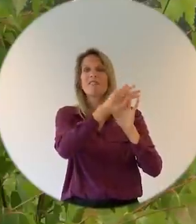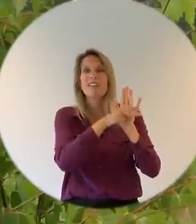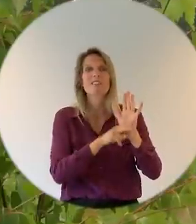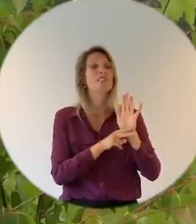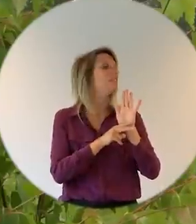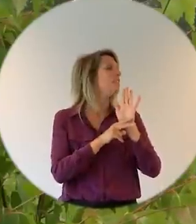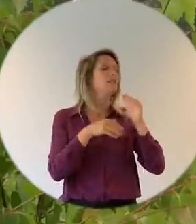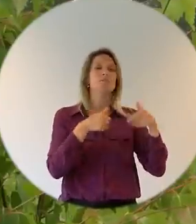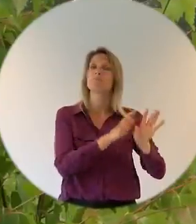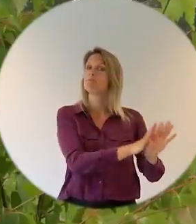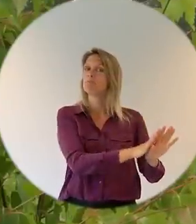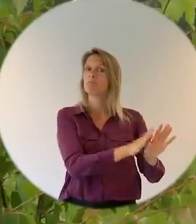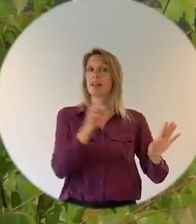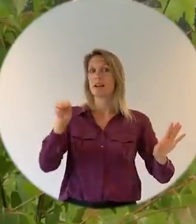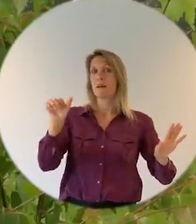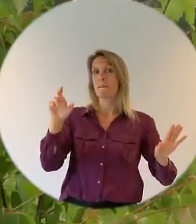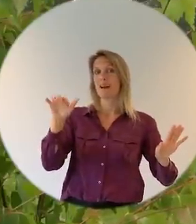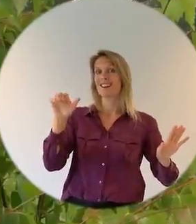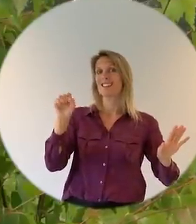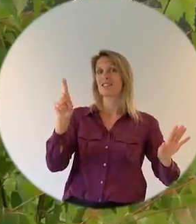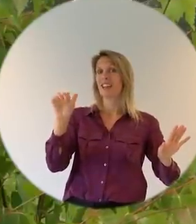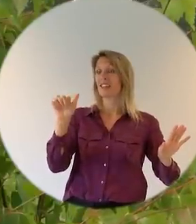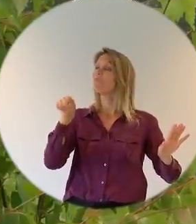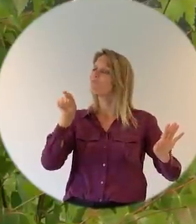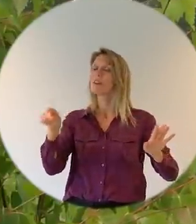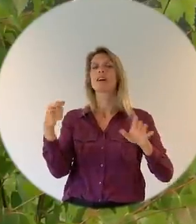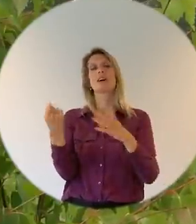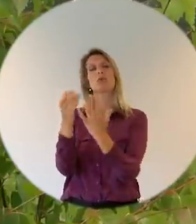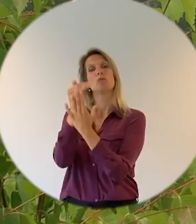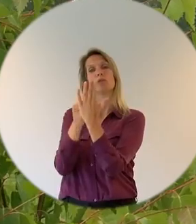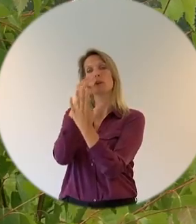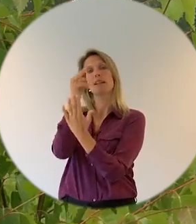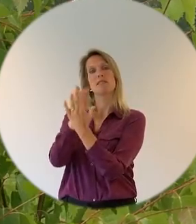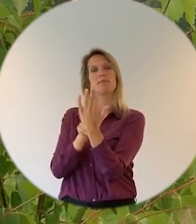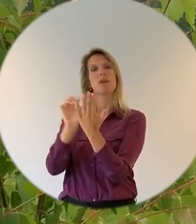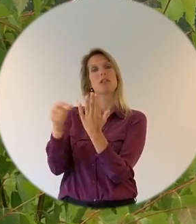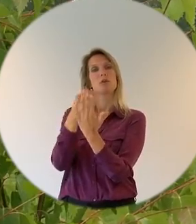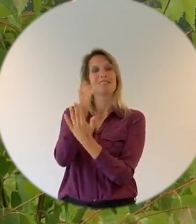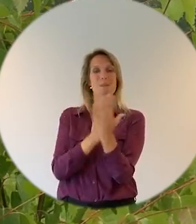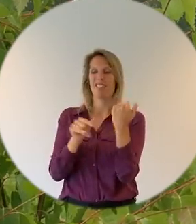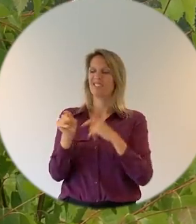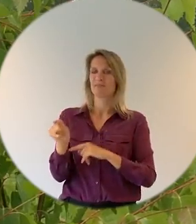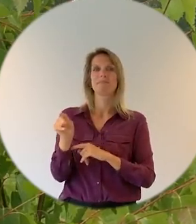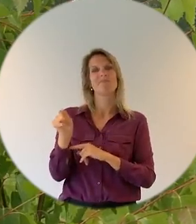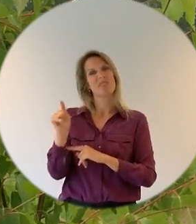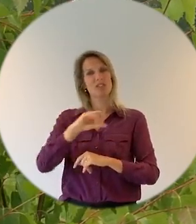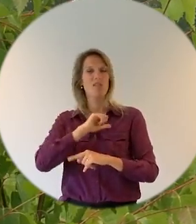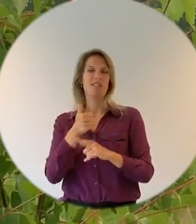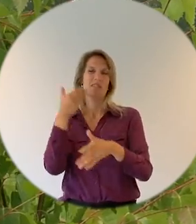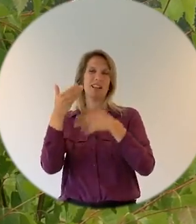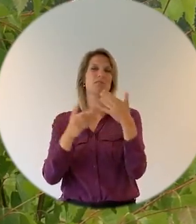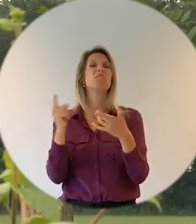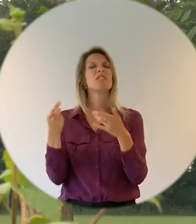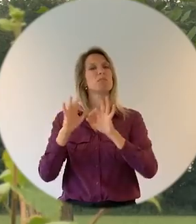En daarover gaat Mariska nu eerst een stukje lezen uit het Nieuwe Testament. En Mariska zal zelf even vertellen wat ze gaat